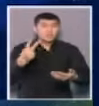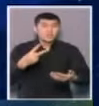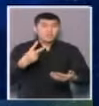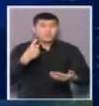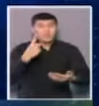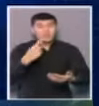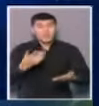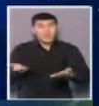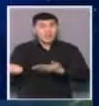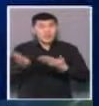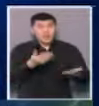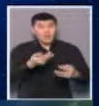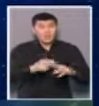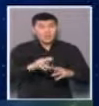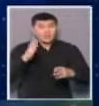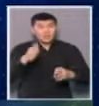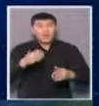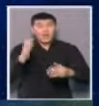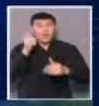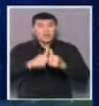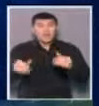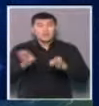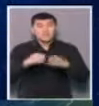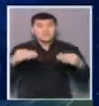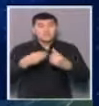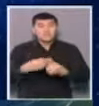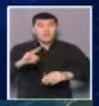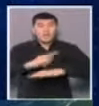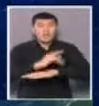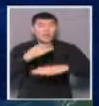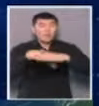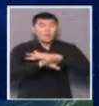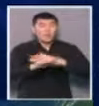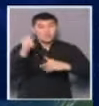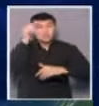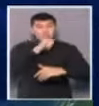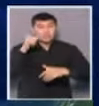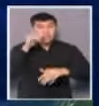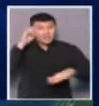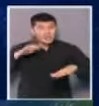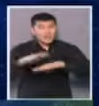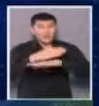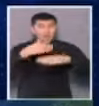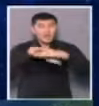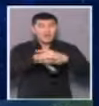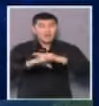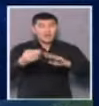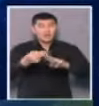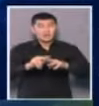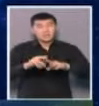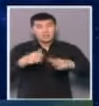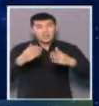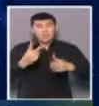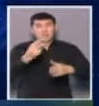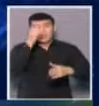жүреді. Ал әрқайсымыздың босағамыздан тышқан шығып бара жатыр. Еліміздің шекарасына шығып кетуіне оған да